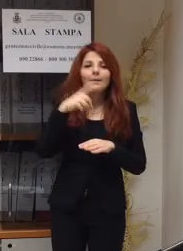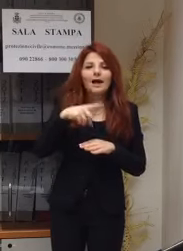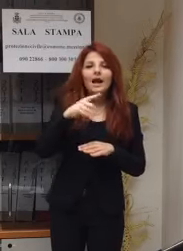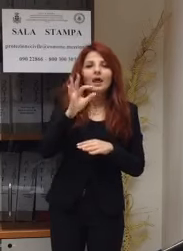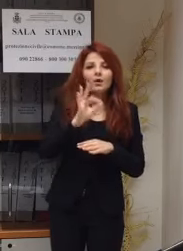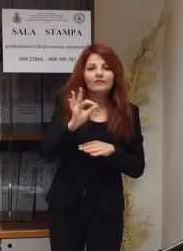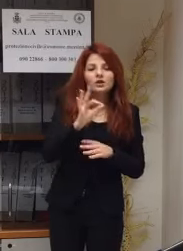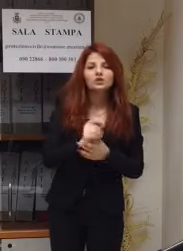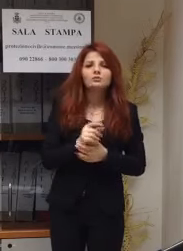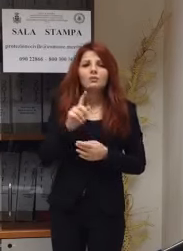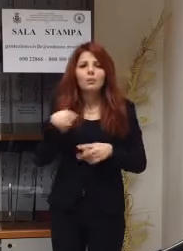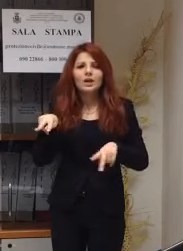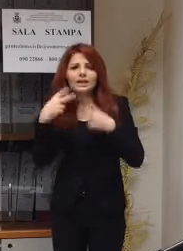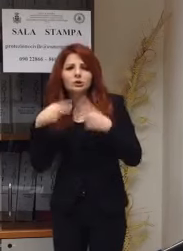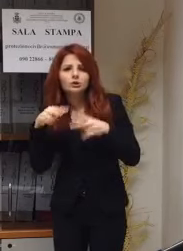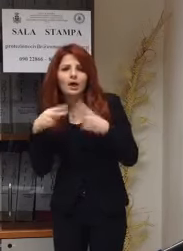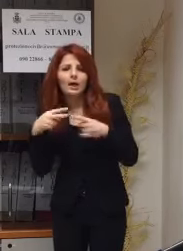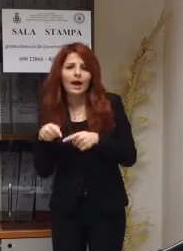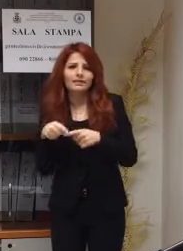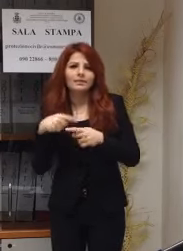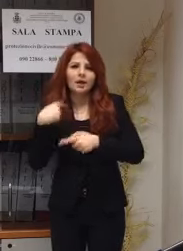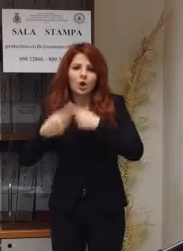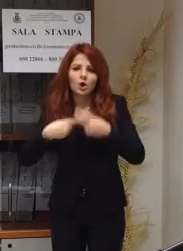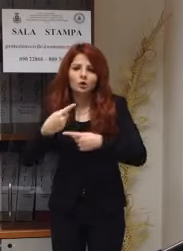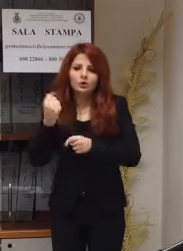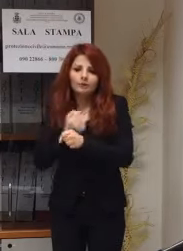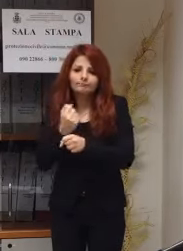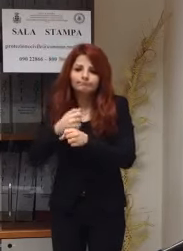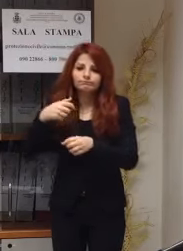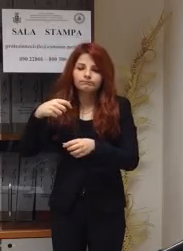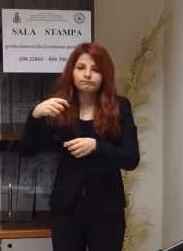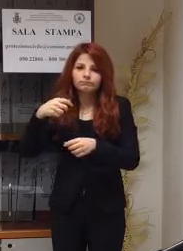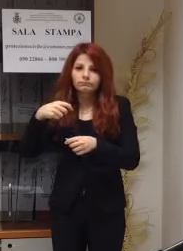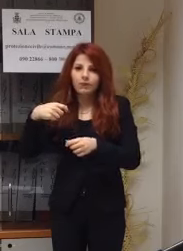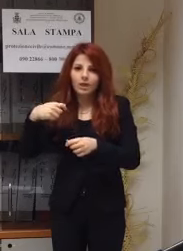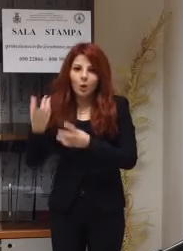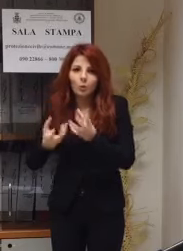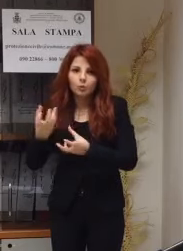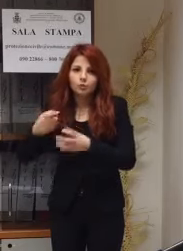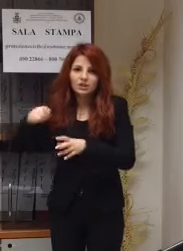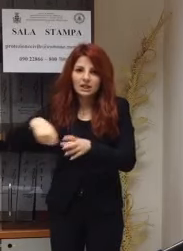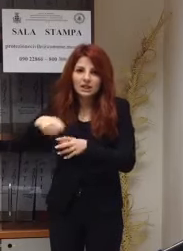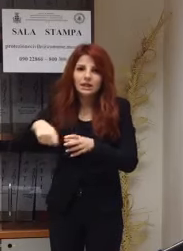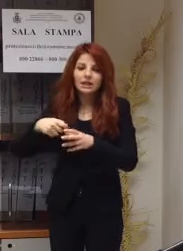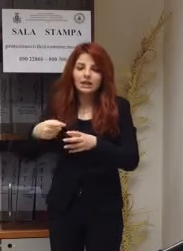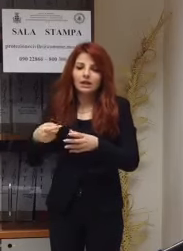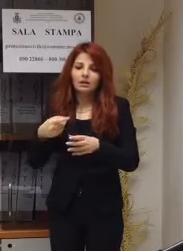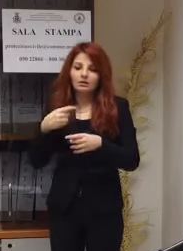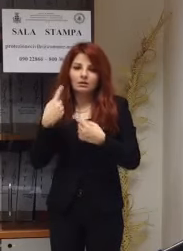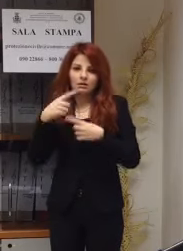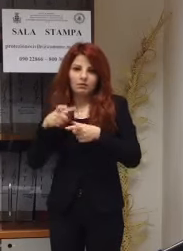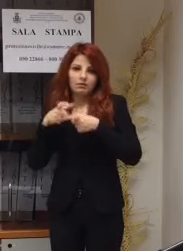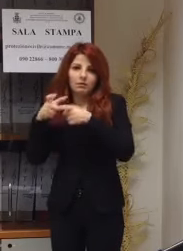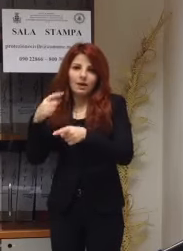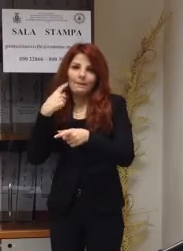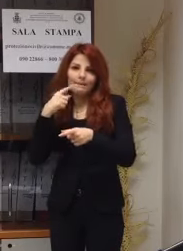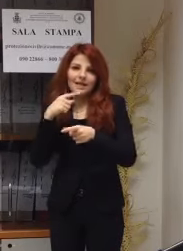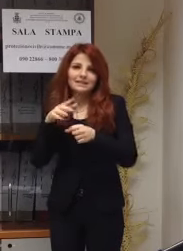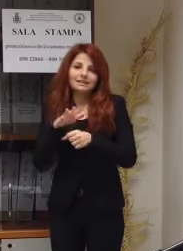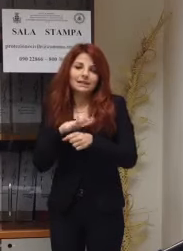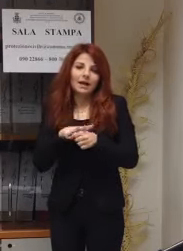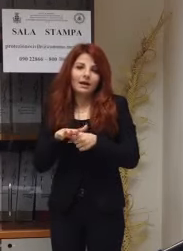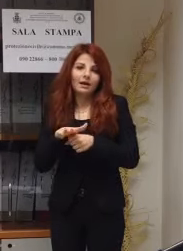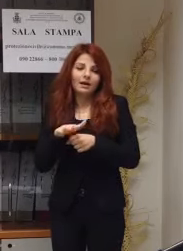hanno continuato a preparare, a confezionare i pasti caldi per la Messina Social City, quali si è aggiunta dopo la piazzetta di ieri anche i